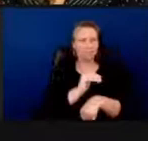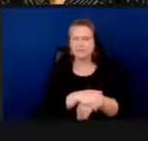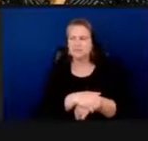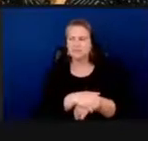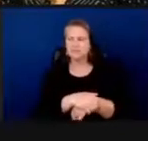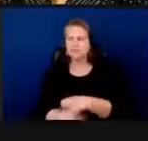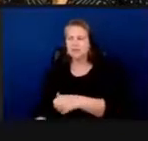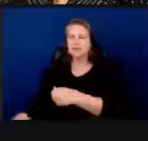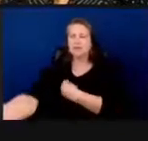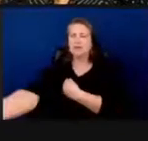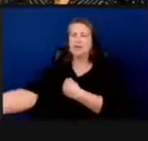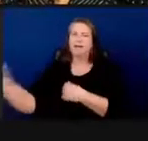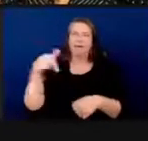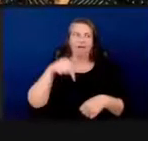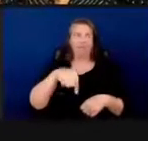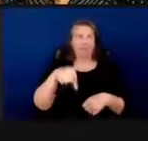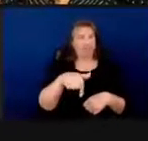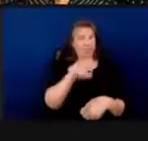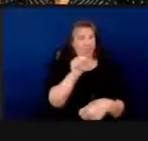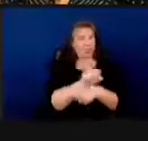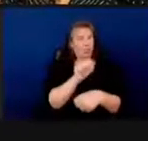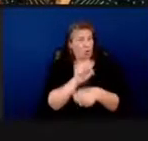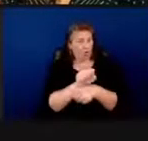kwa wasilisho hili la leo.